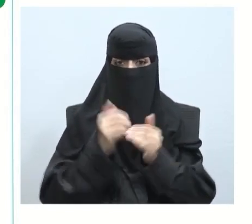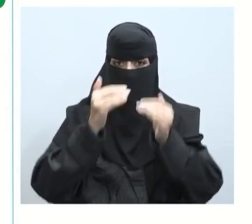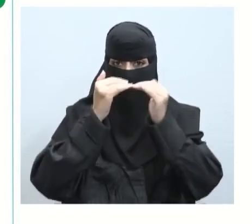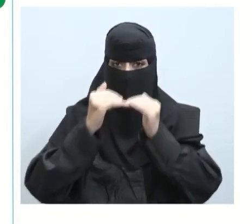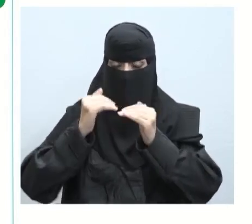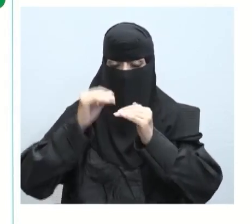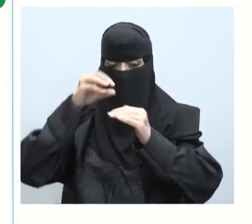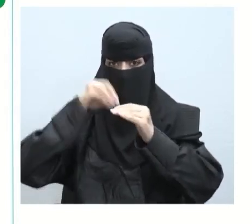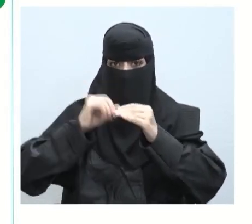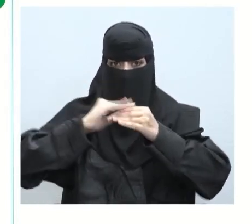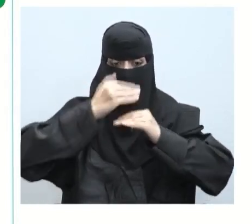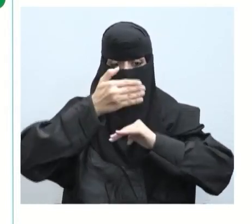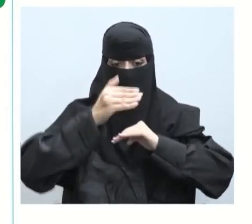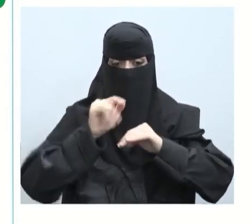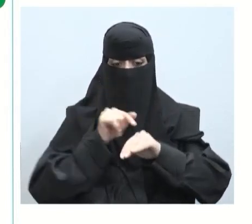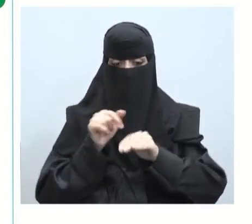إنهاء.